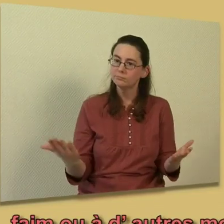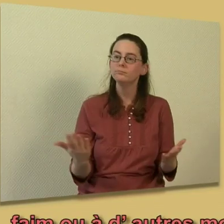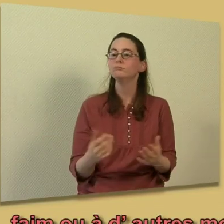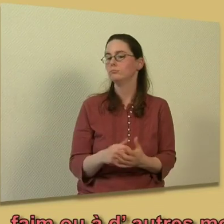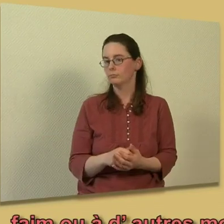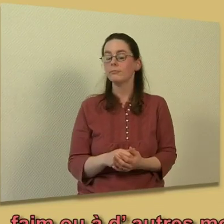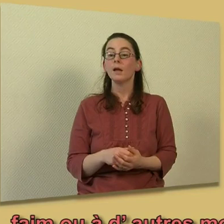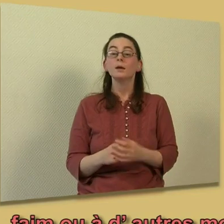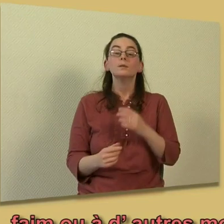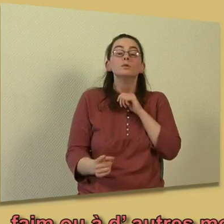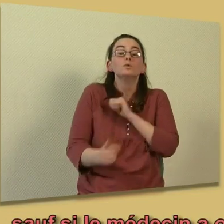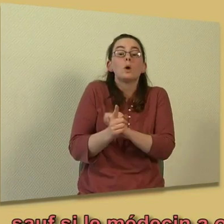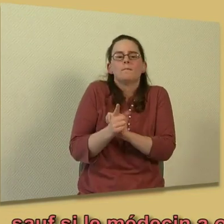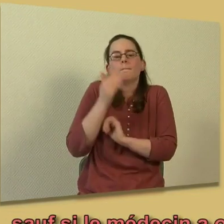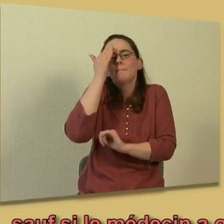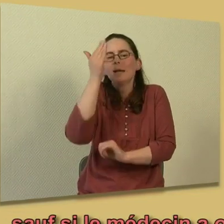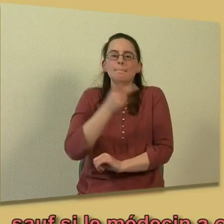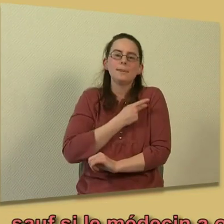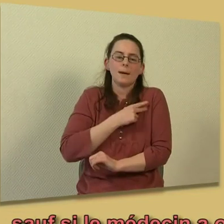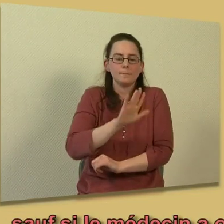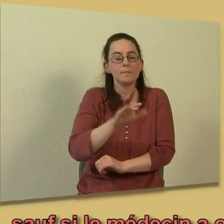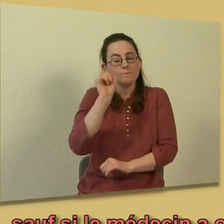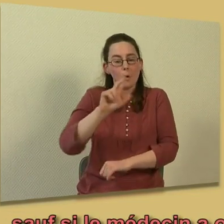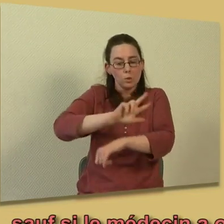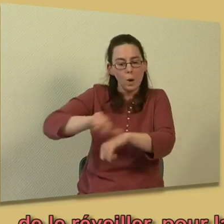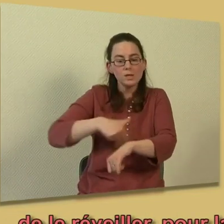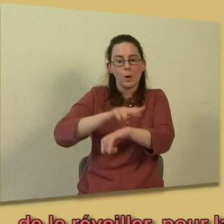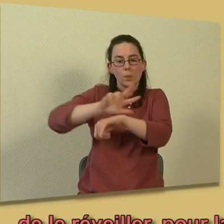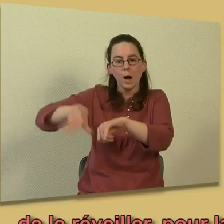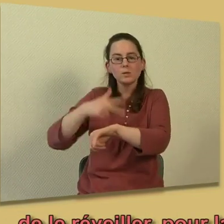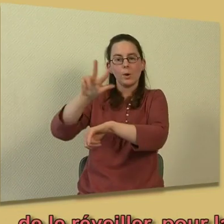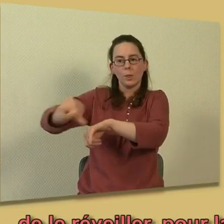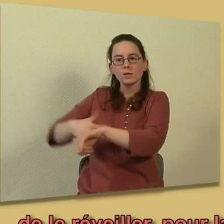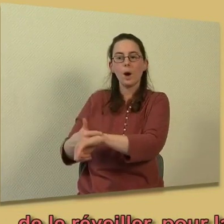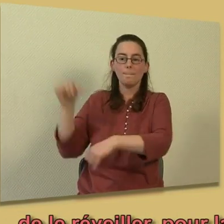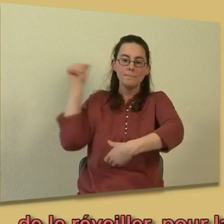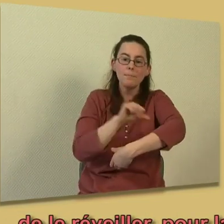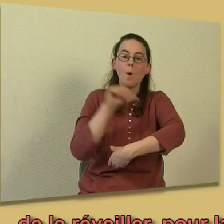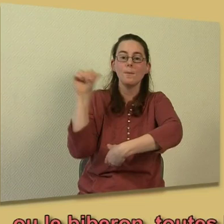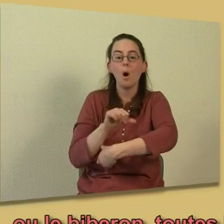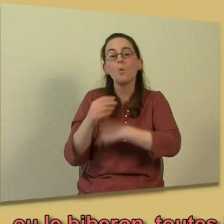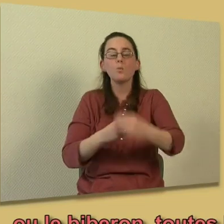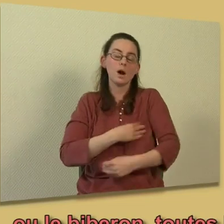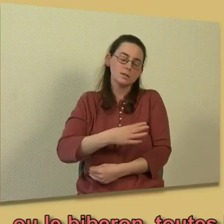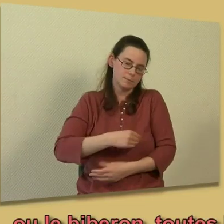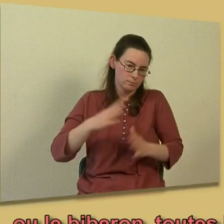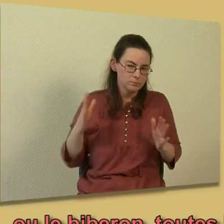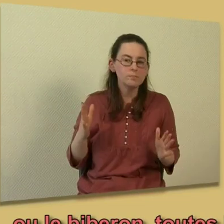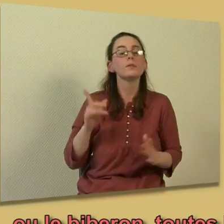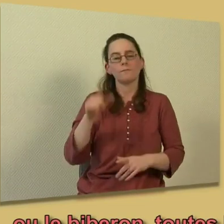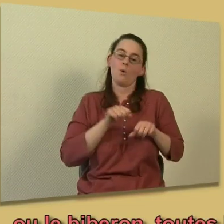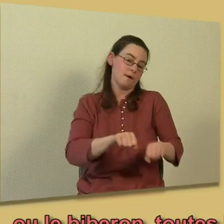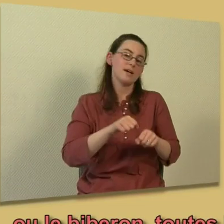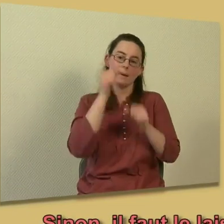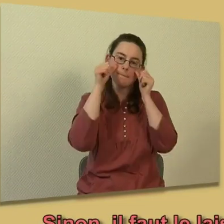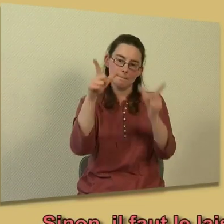se réveillera quand il aura faim ou pour d'autres moments, sauf si le médecin a ordonné de le